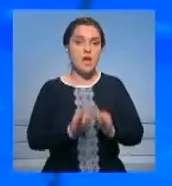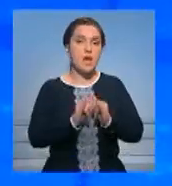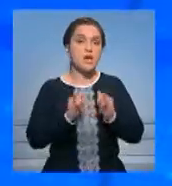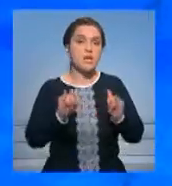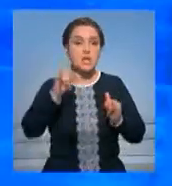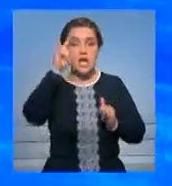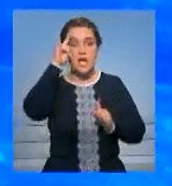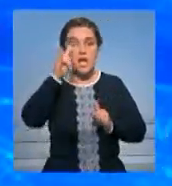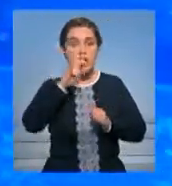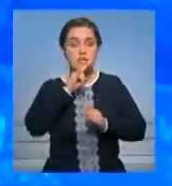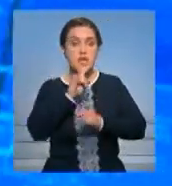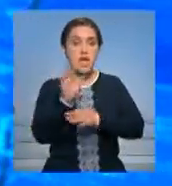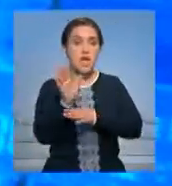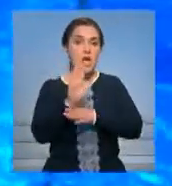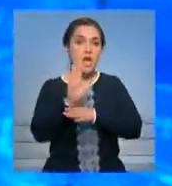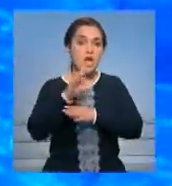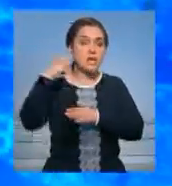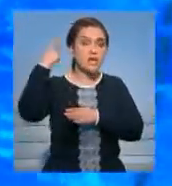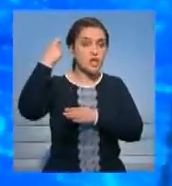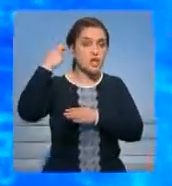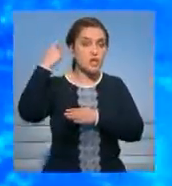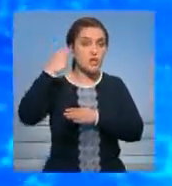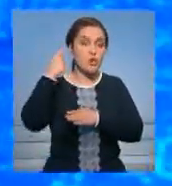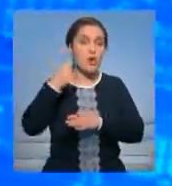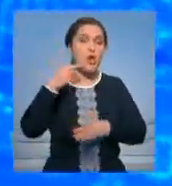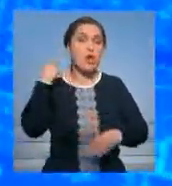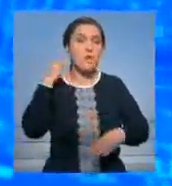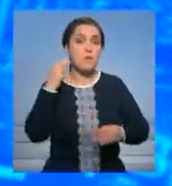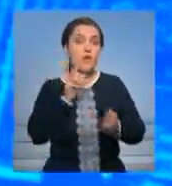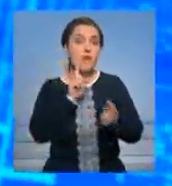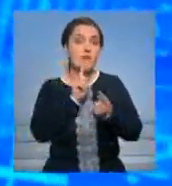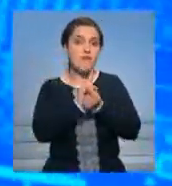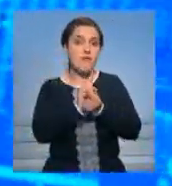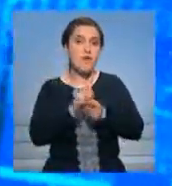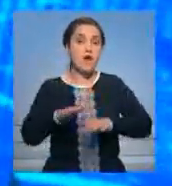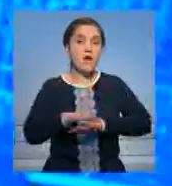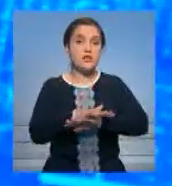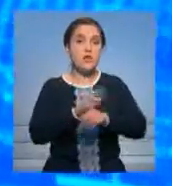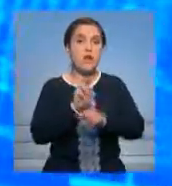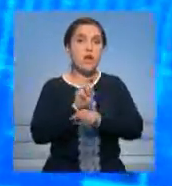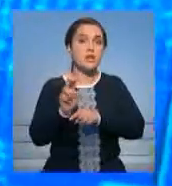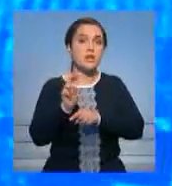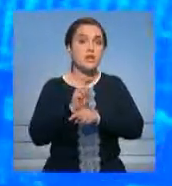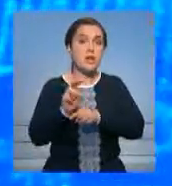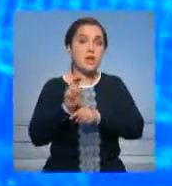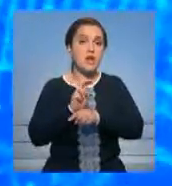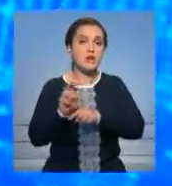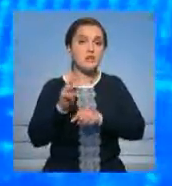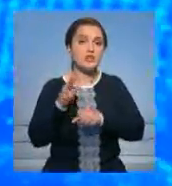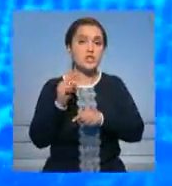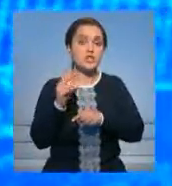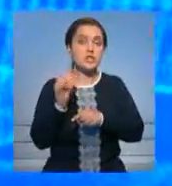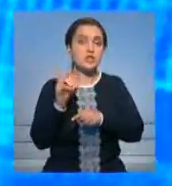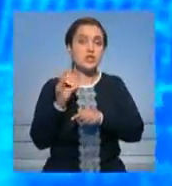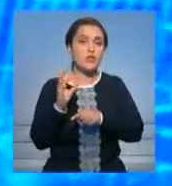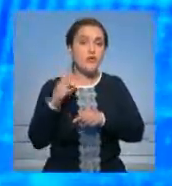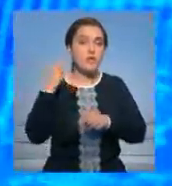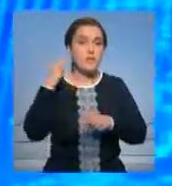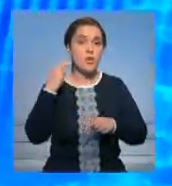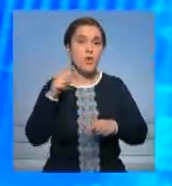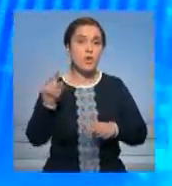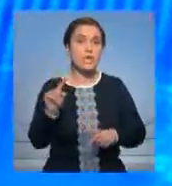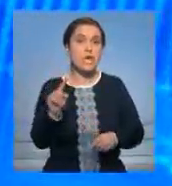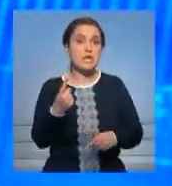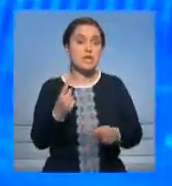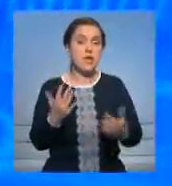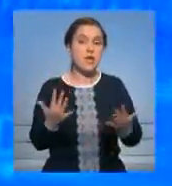О развитии казахстанского кино говорили сегодня в Акордзе. Глава государства встретился с народным артистом Досханом Жолжаксыновым. Президент отметил, что он один